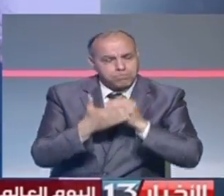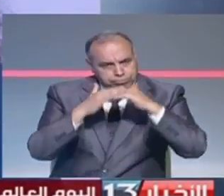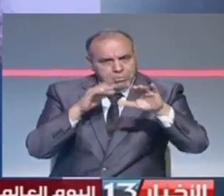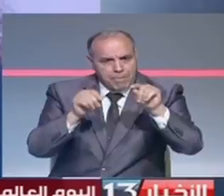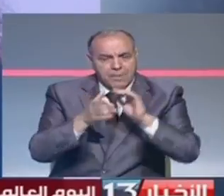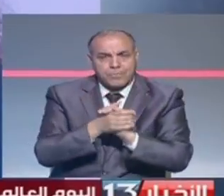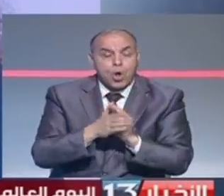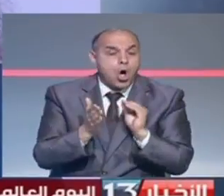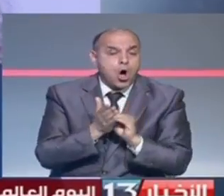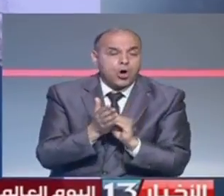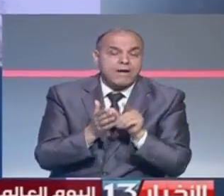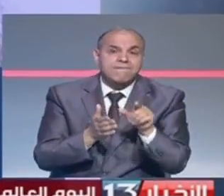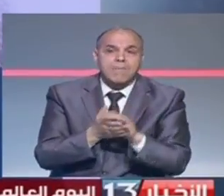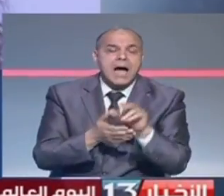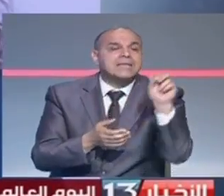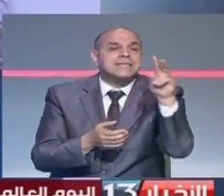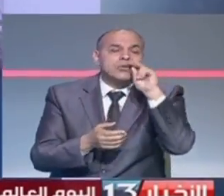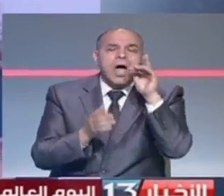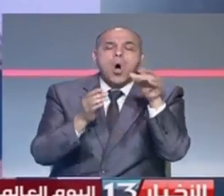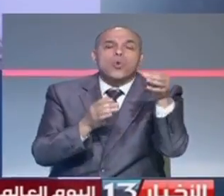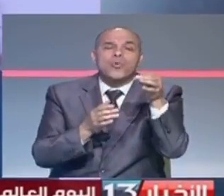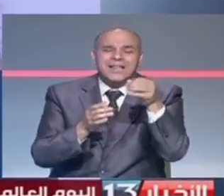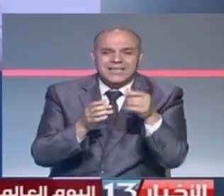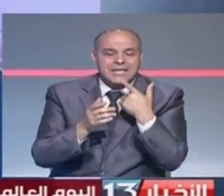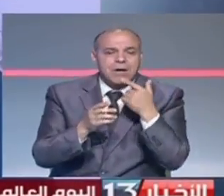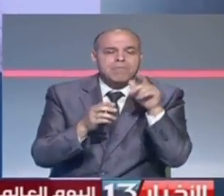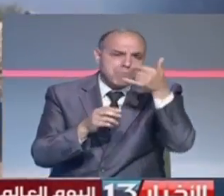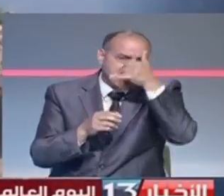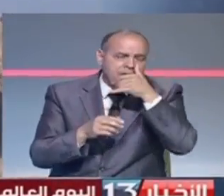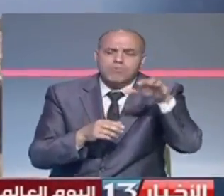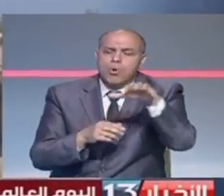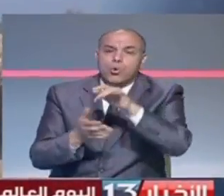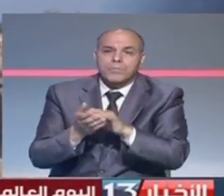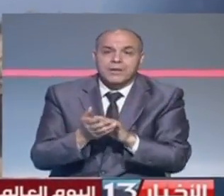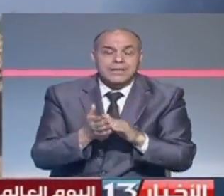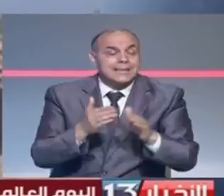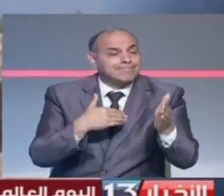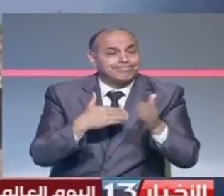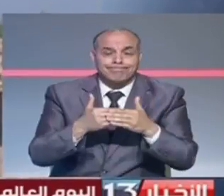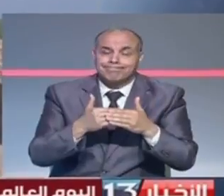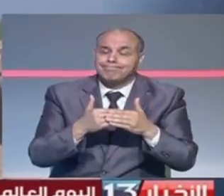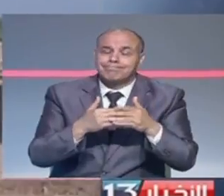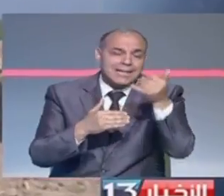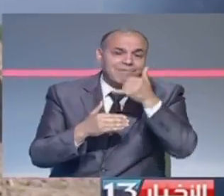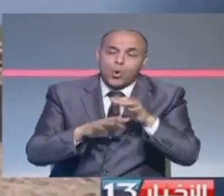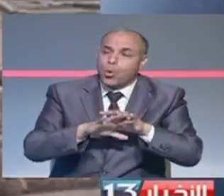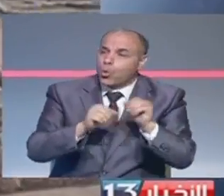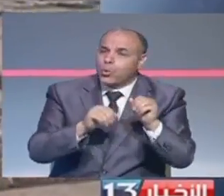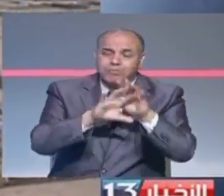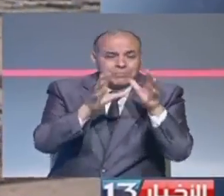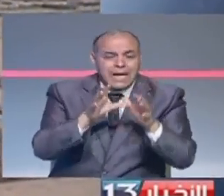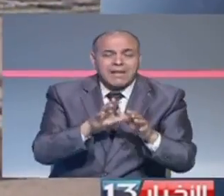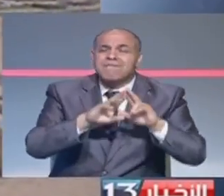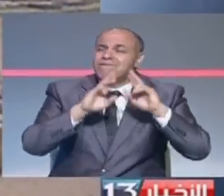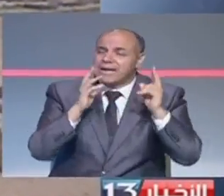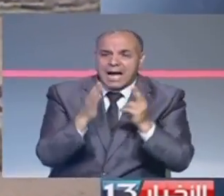وايضا عندنا يعني ك زياره الافتراضيه المتاحف والمواقع اغلق احترازيا مؤقت المتاحف والمواقع عبر